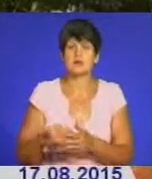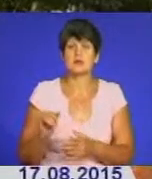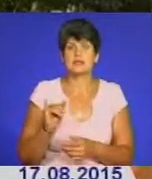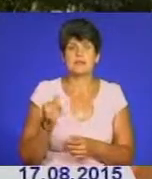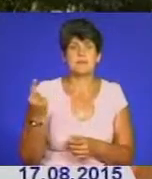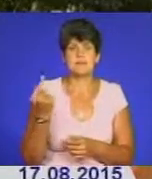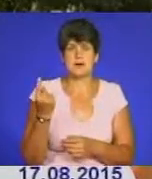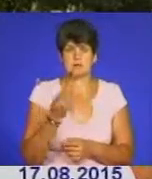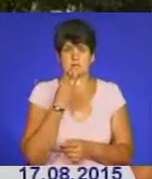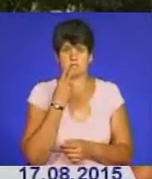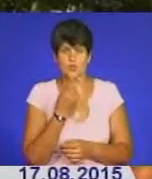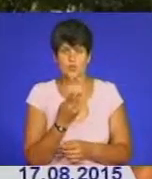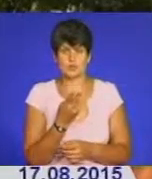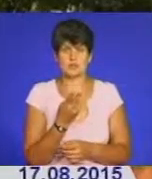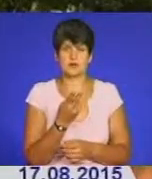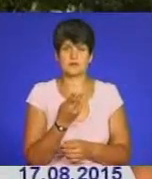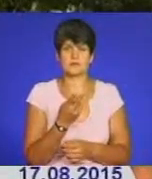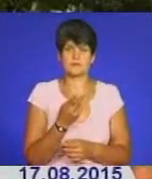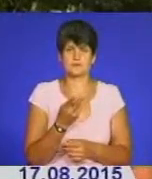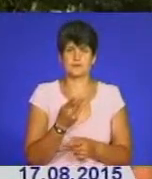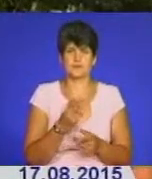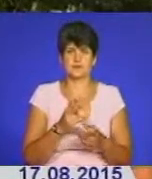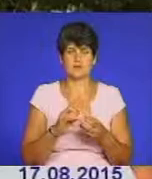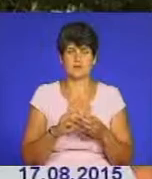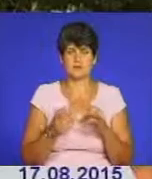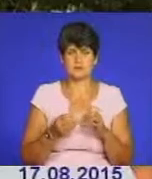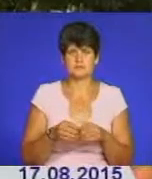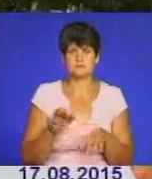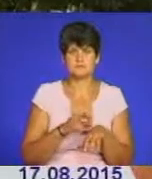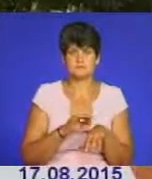при перших ознаках якихось розладів не займатися самолікуванням,